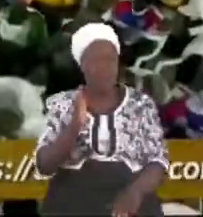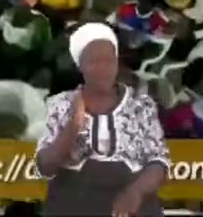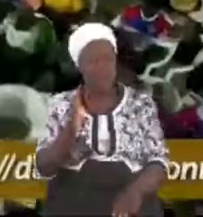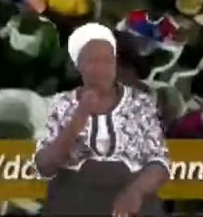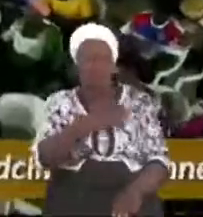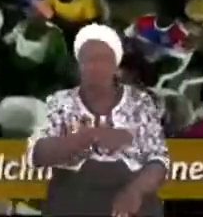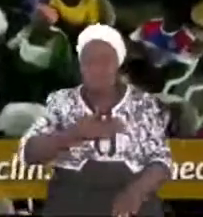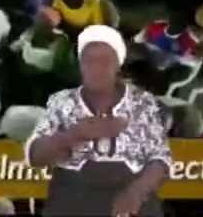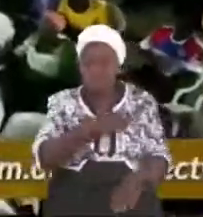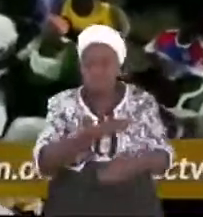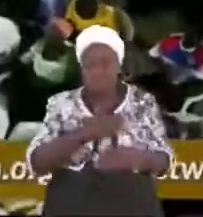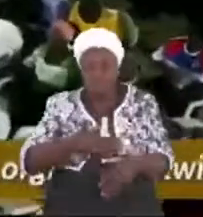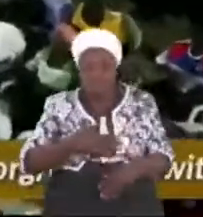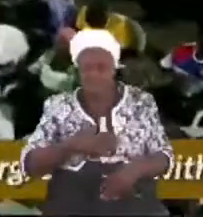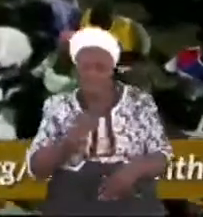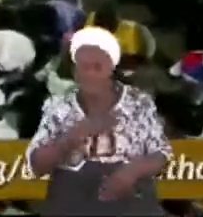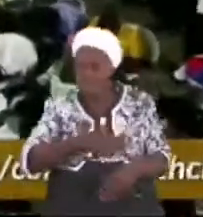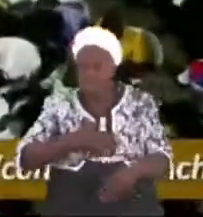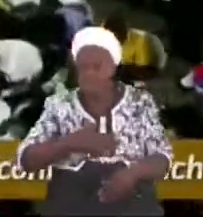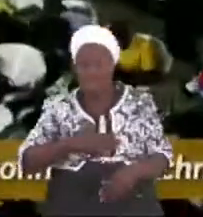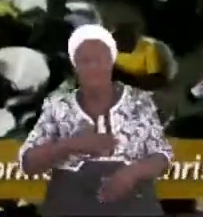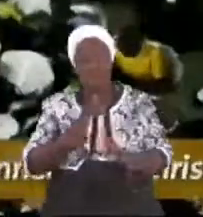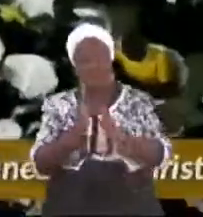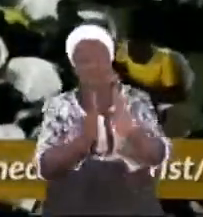Prépare ta pensée, prépare ton cœur.